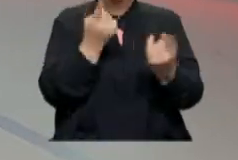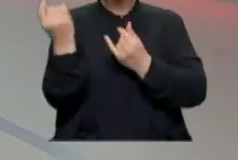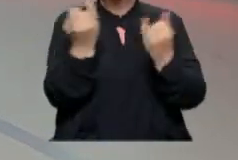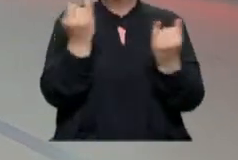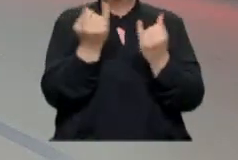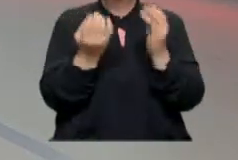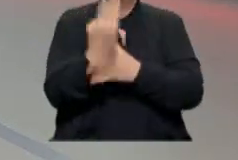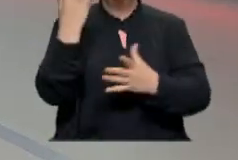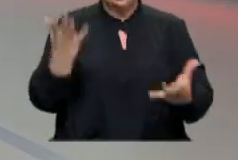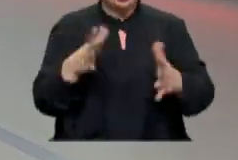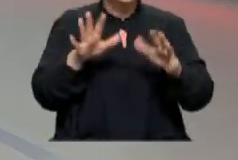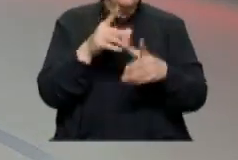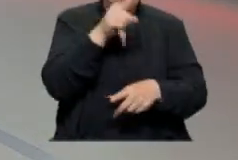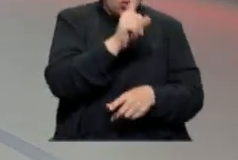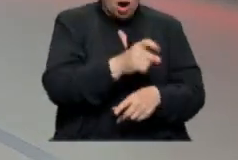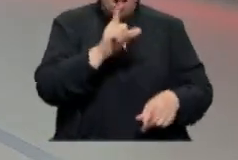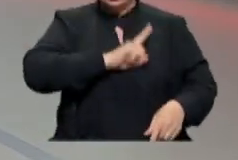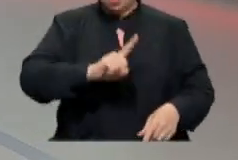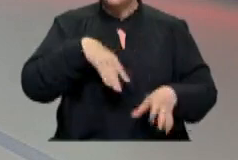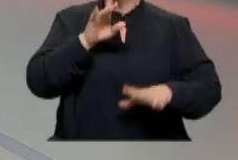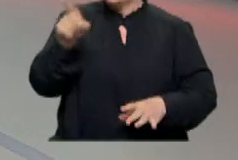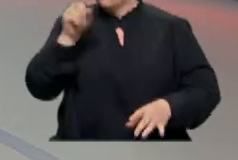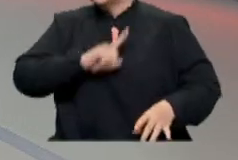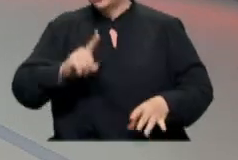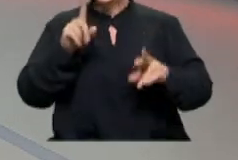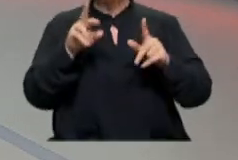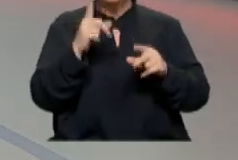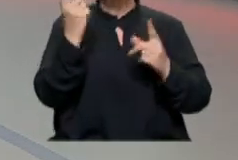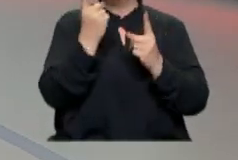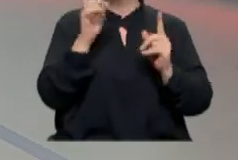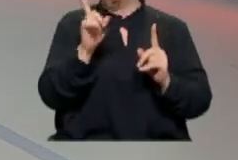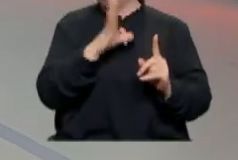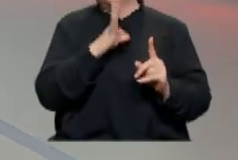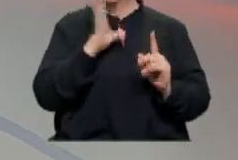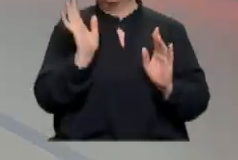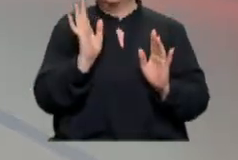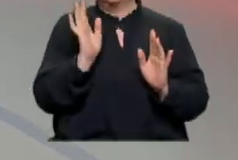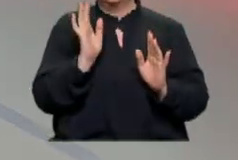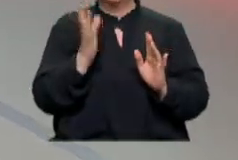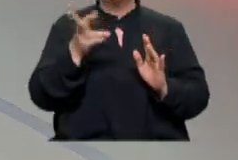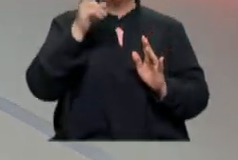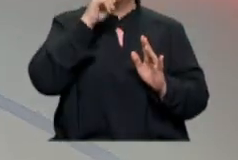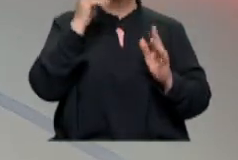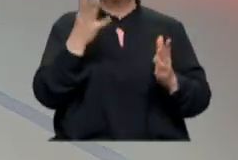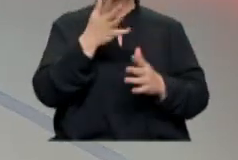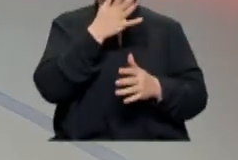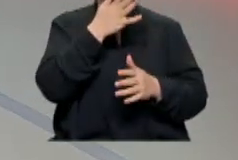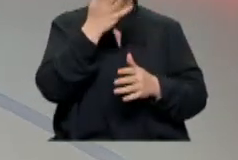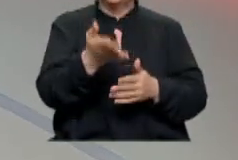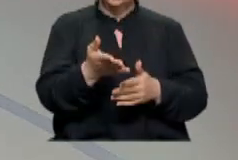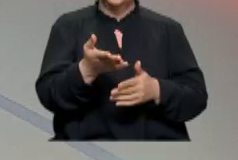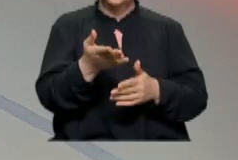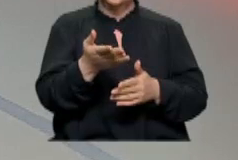tartışma ortaya çıkıyor. Acaba o mu aday falan gibi bir durum var. En son da biliyorsunuz